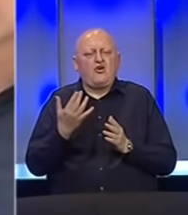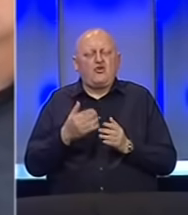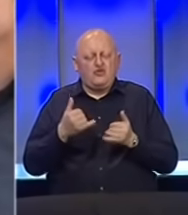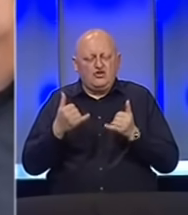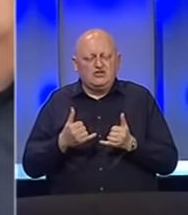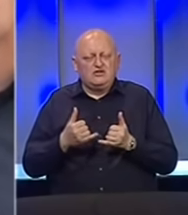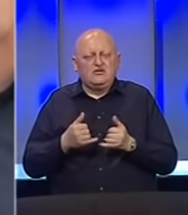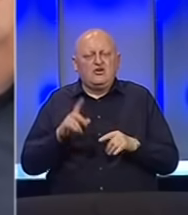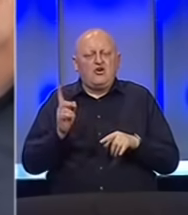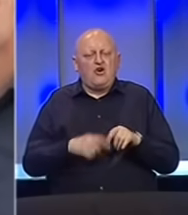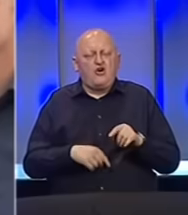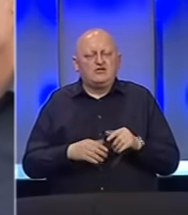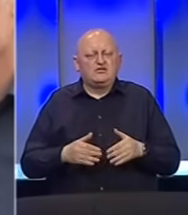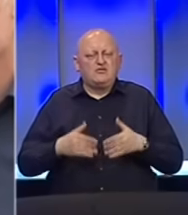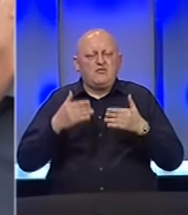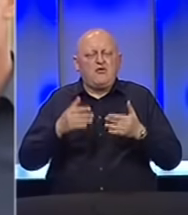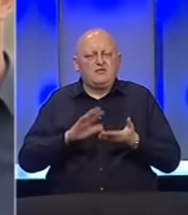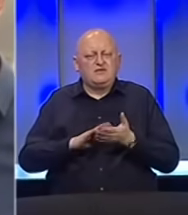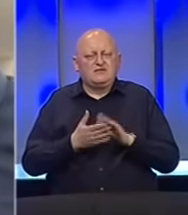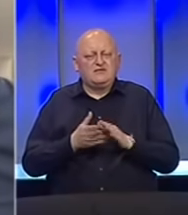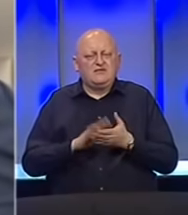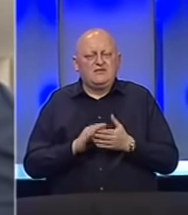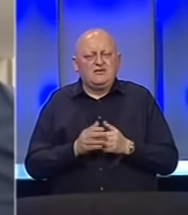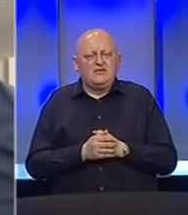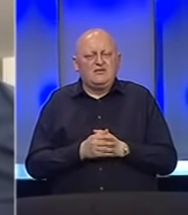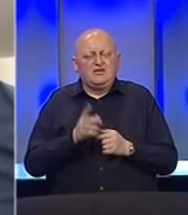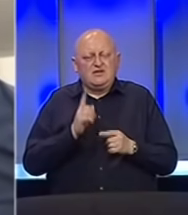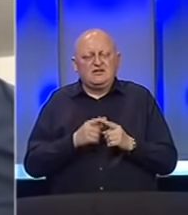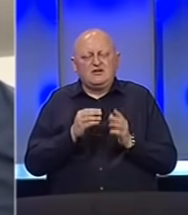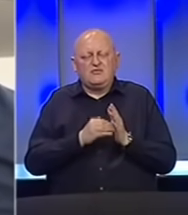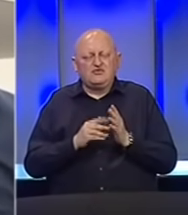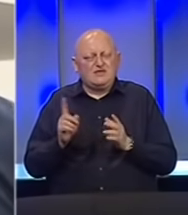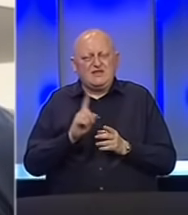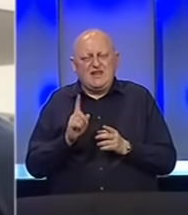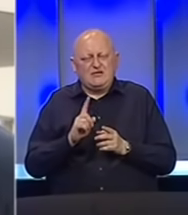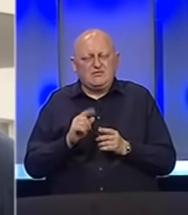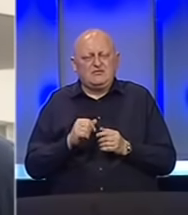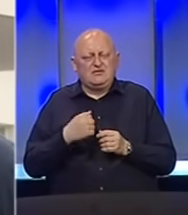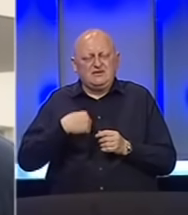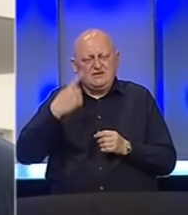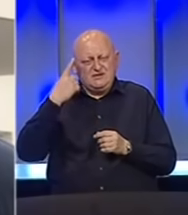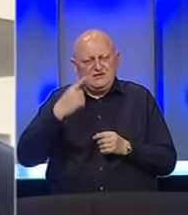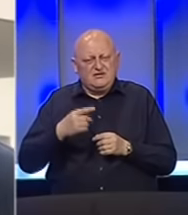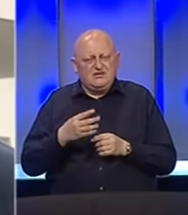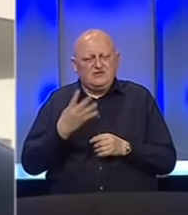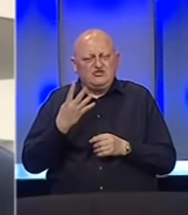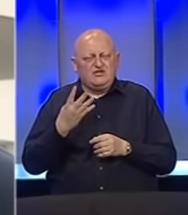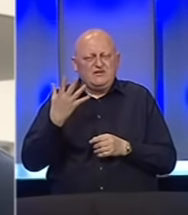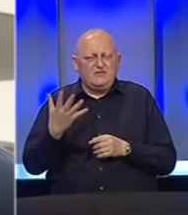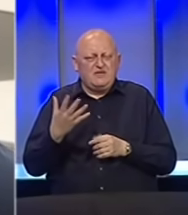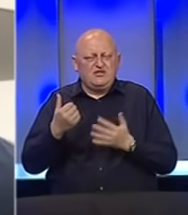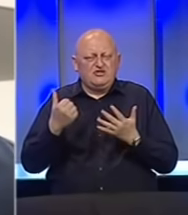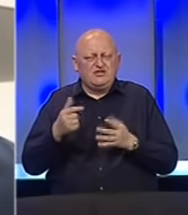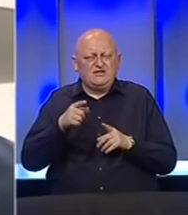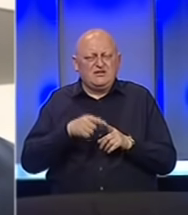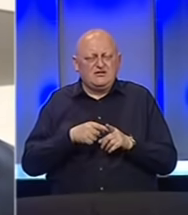do sada otkazano ili pomjereno svadbi kod vas? Točan podatak nemam, ali znam da je cijeli 4., 5. i